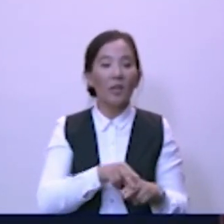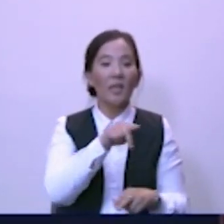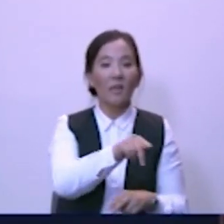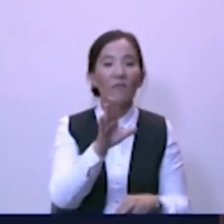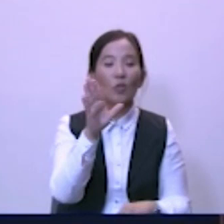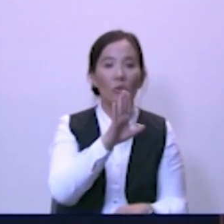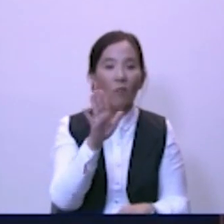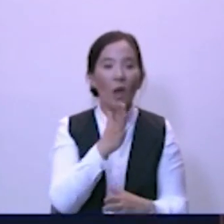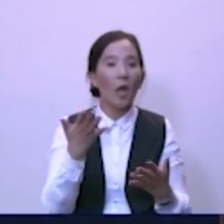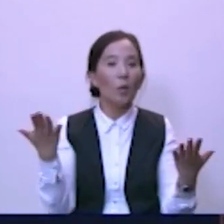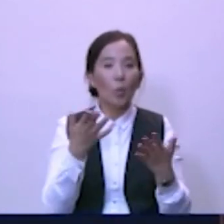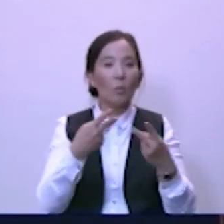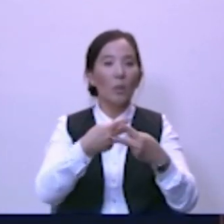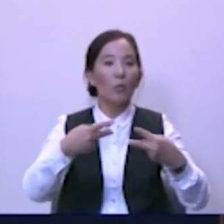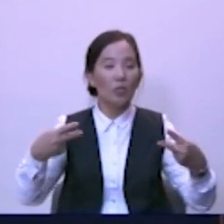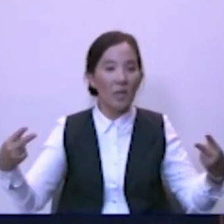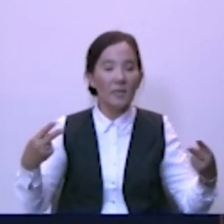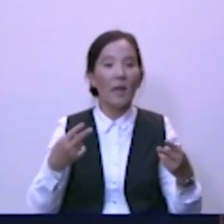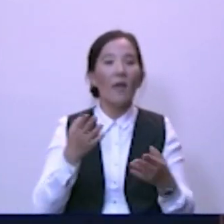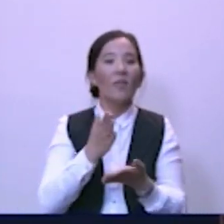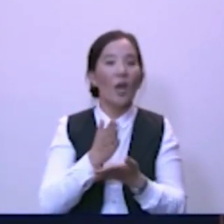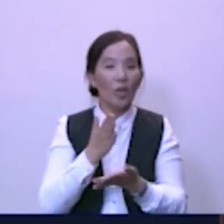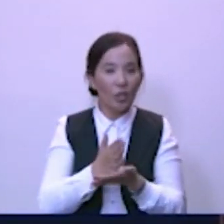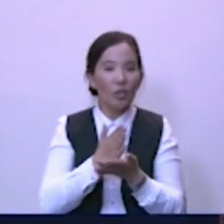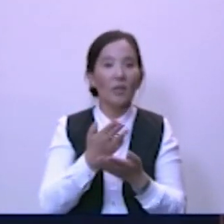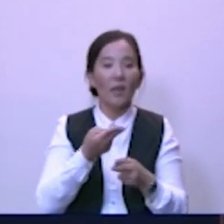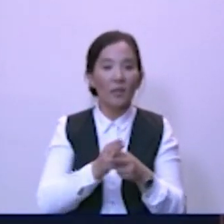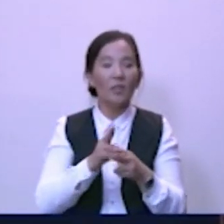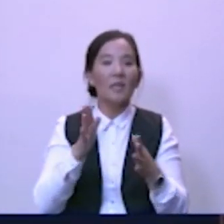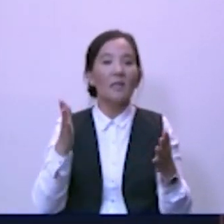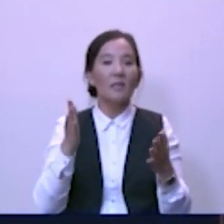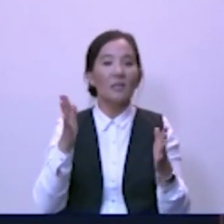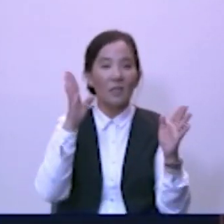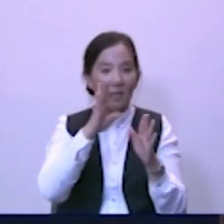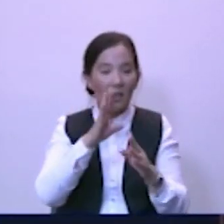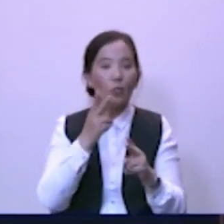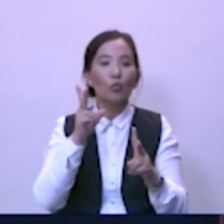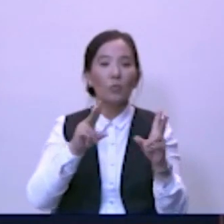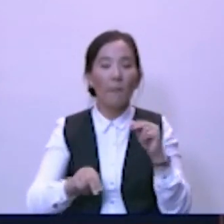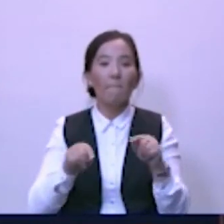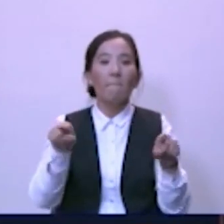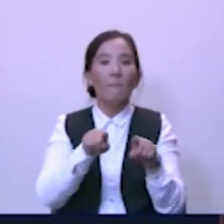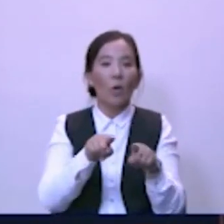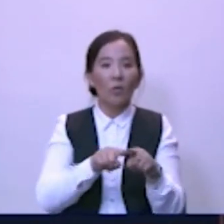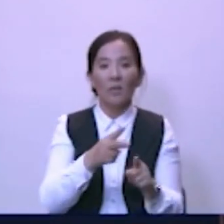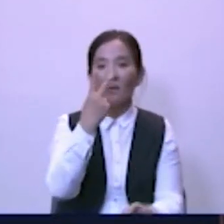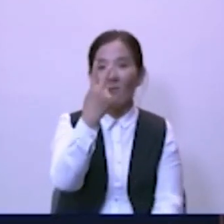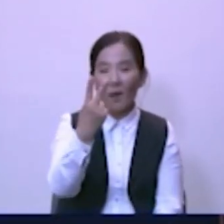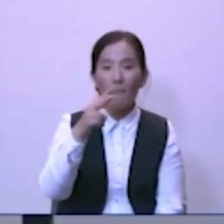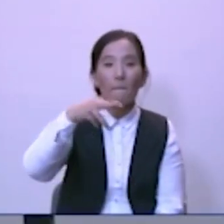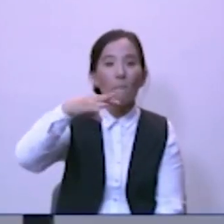определяет наличие среды как я вам сказала в молекуле